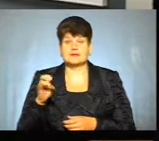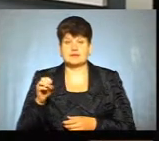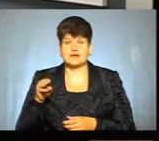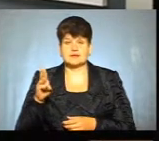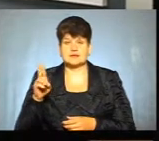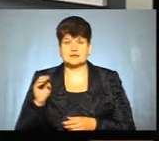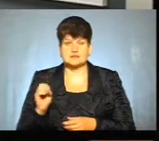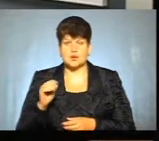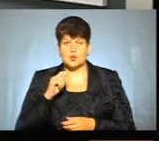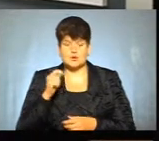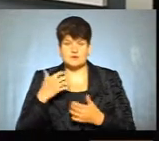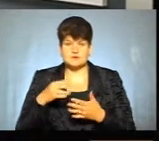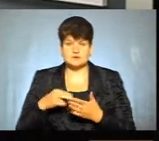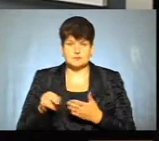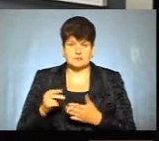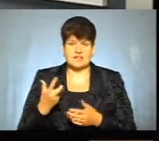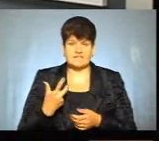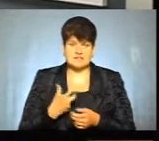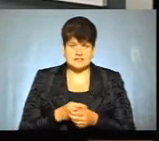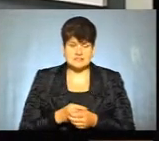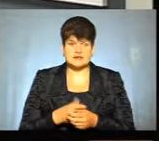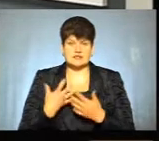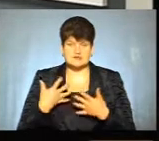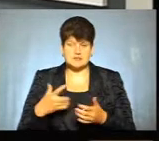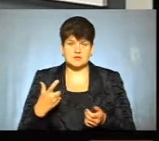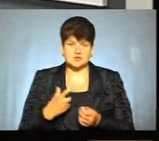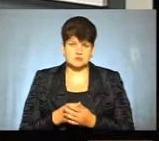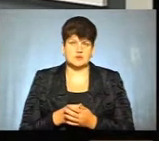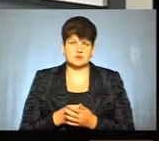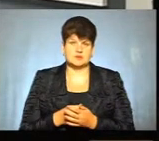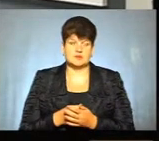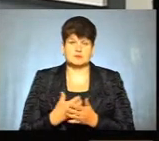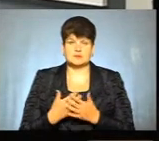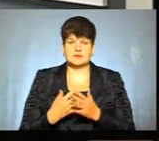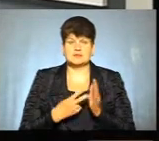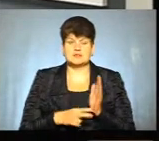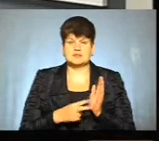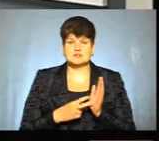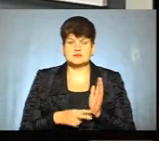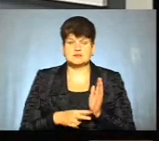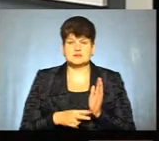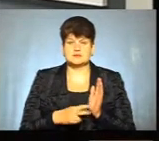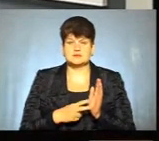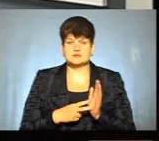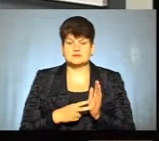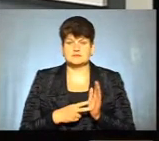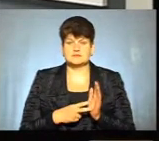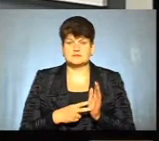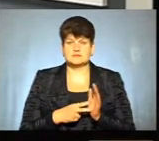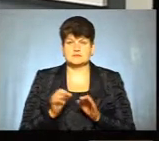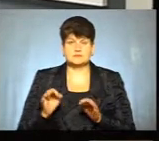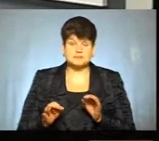нас закупили вакцину і прищепили вже там в межах 77 осіб. Яка вартість вакцини?